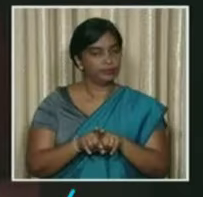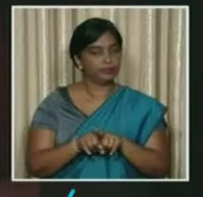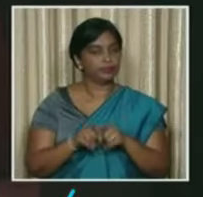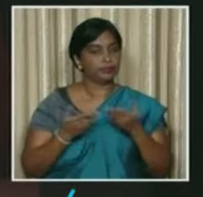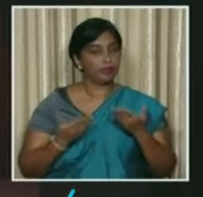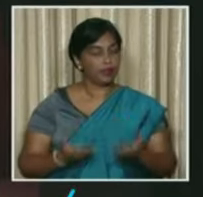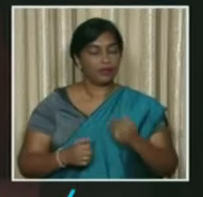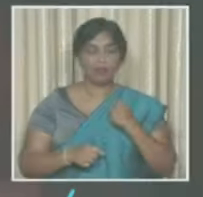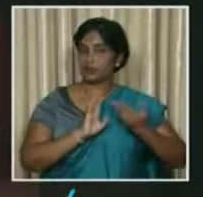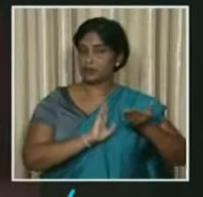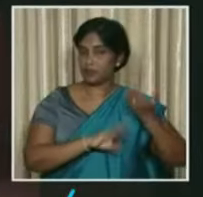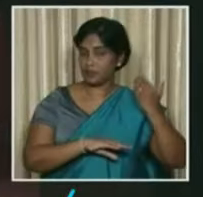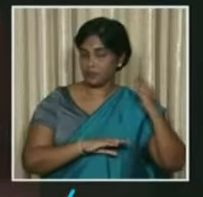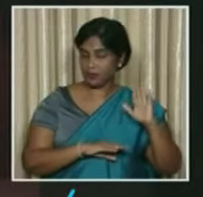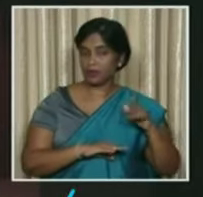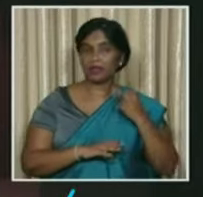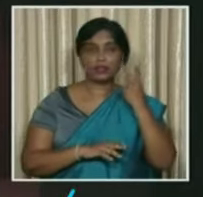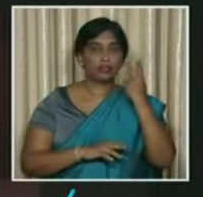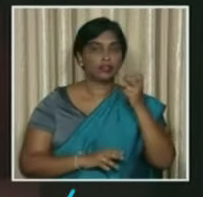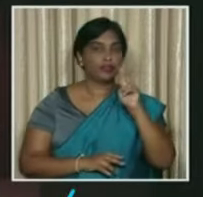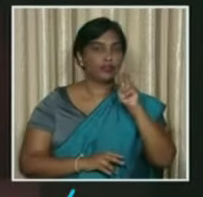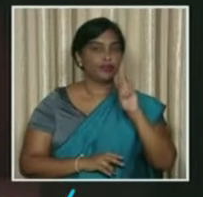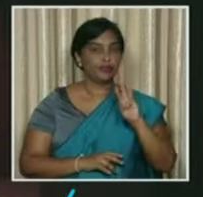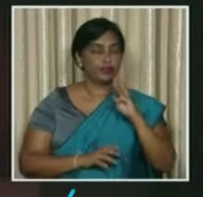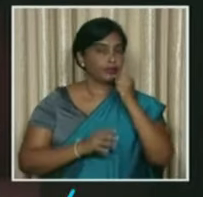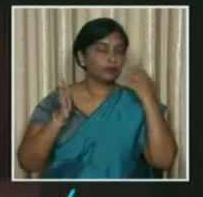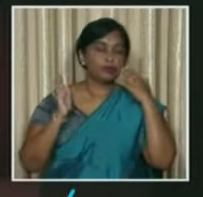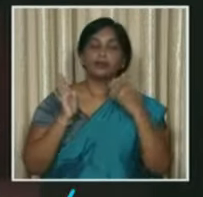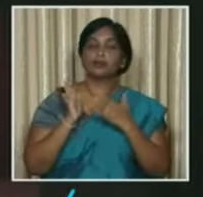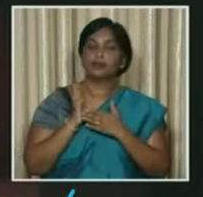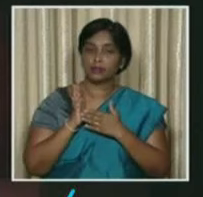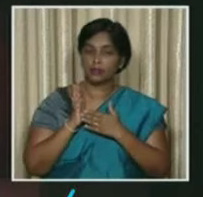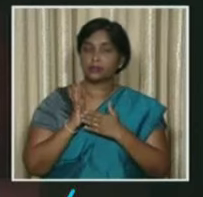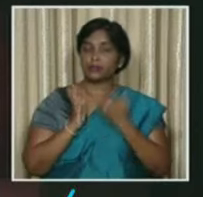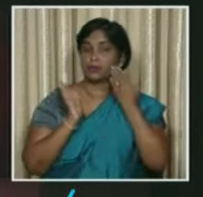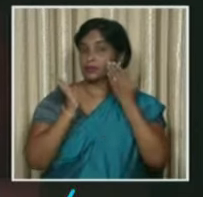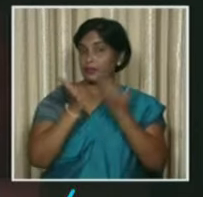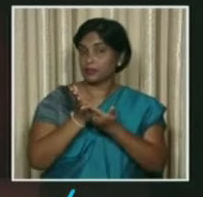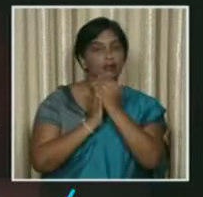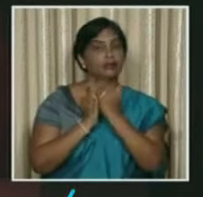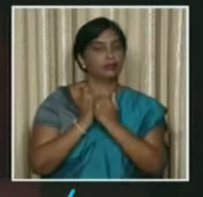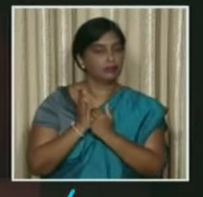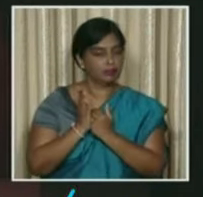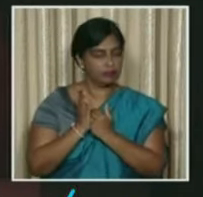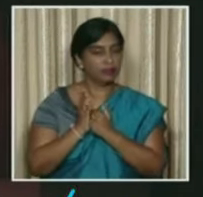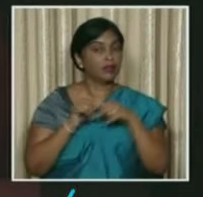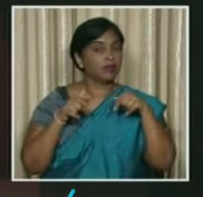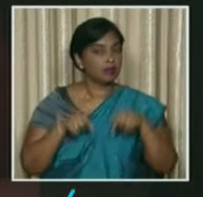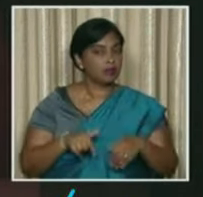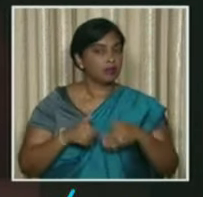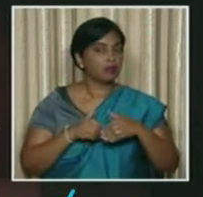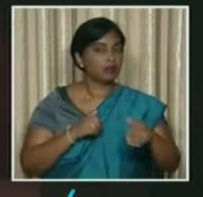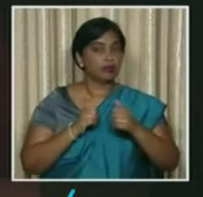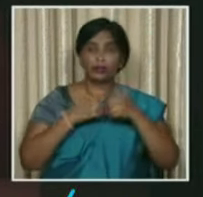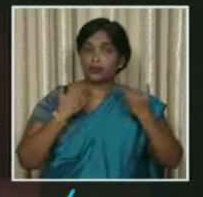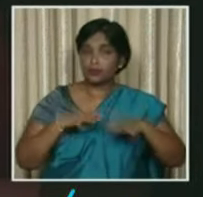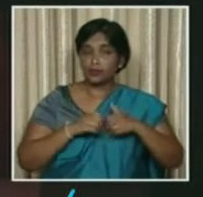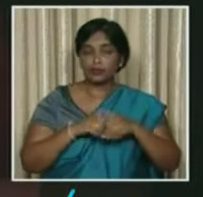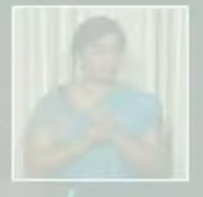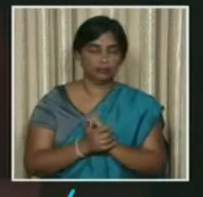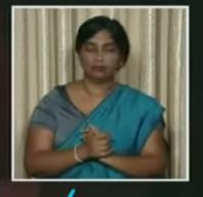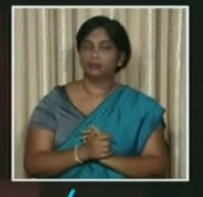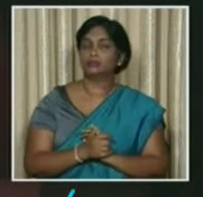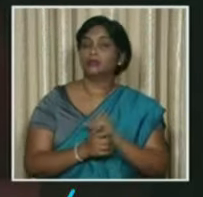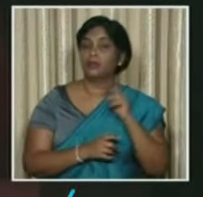Watman Rajay Pasugia, Dedas Visituna Ayave Venuin, Idiripat Kanulabu Yojana, Adavanavita Itukara Atibavaknam